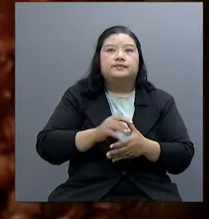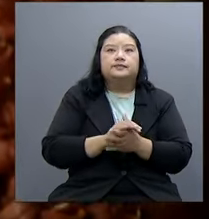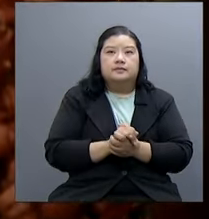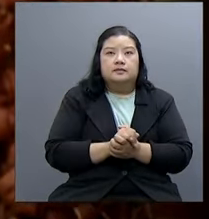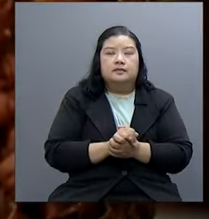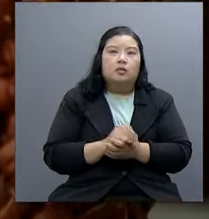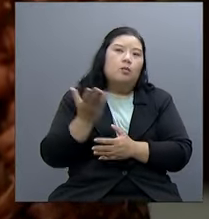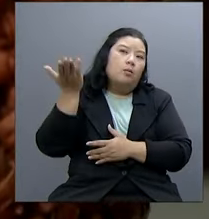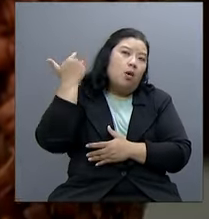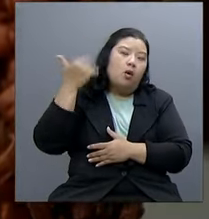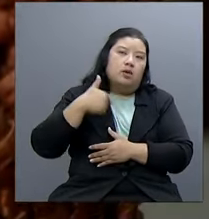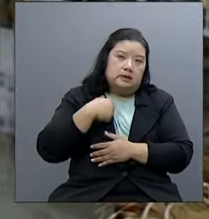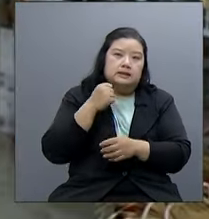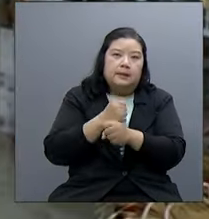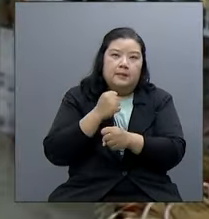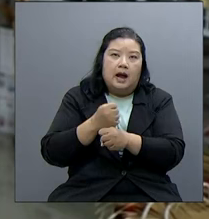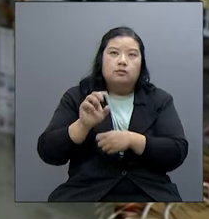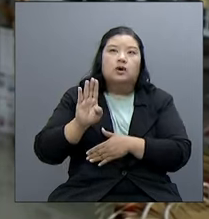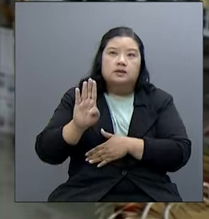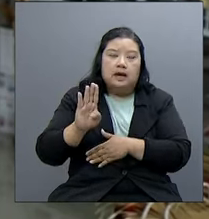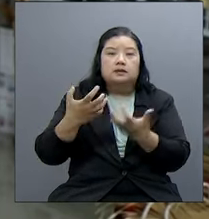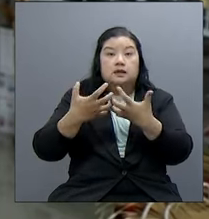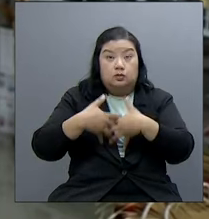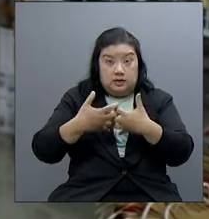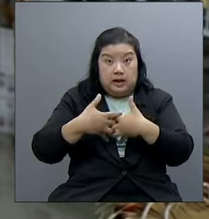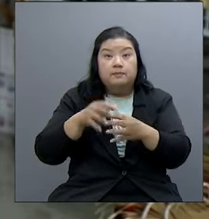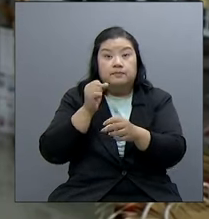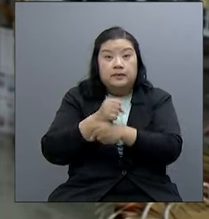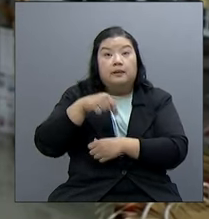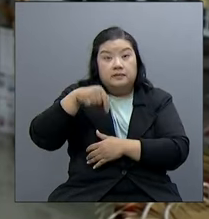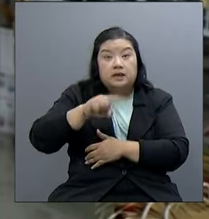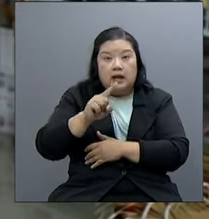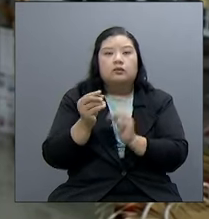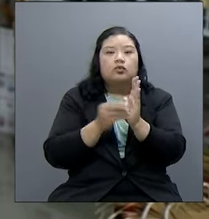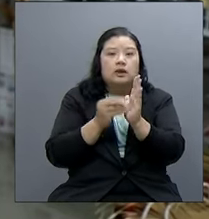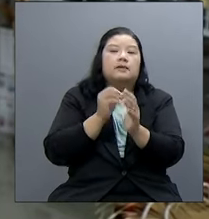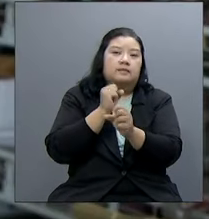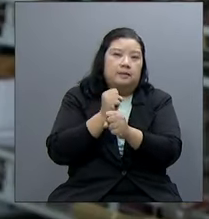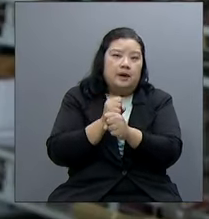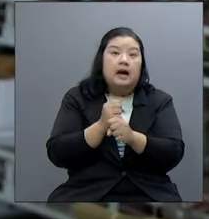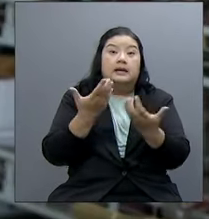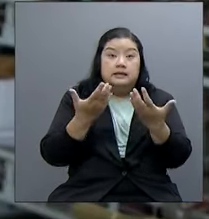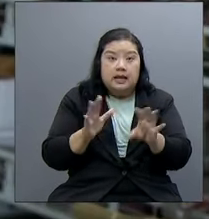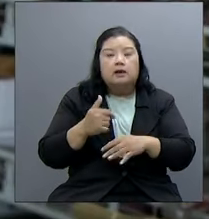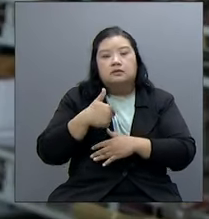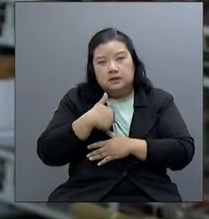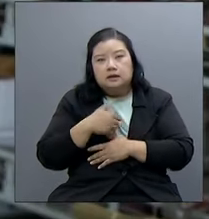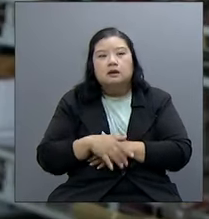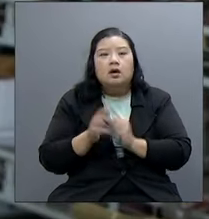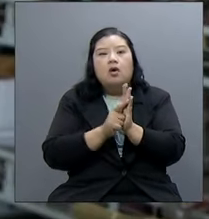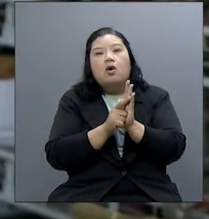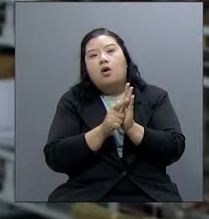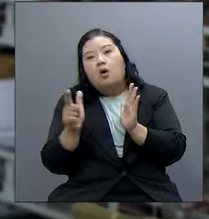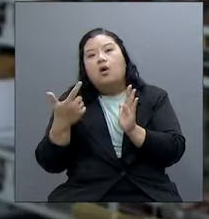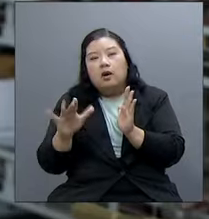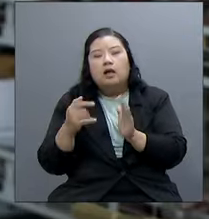ก่อนหนานี้เคยทำงานบริษัทในเนี่คมอุตสาหกรรมในคงเทพมาก่อนค่ะแล้ทีนี้ก็มาออกจากงานมาตาม